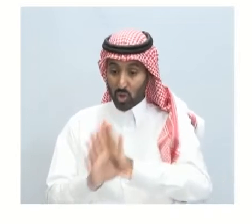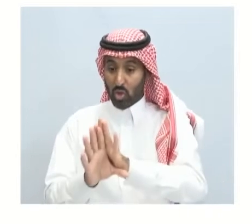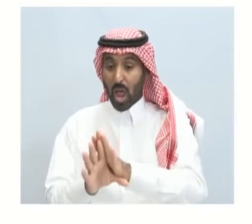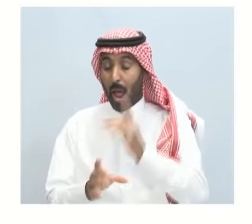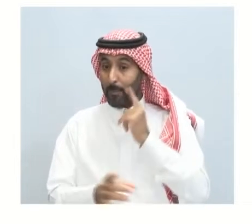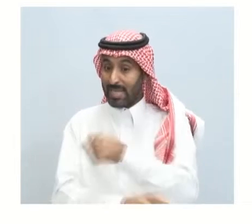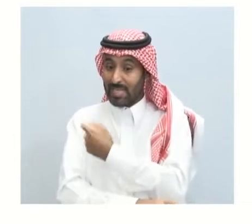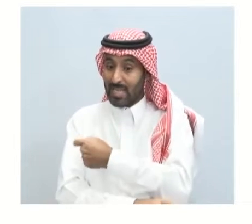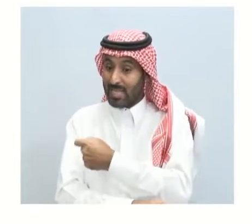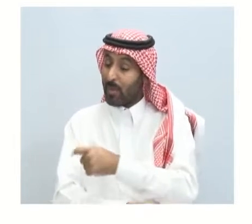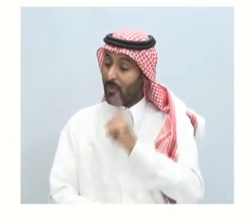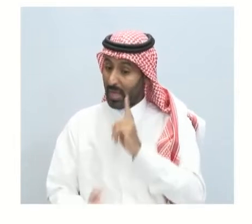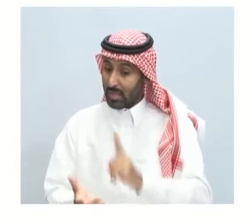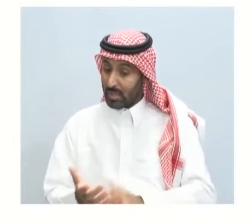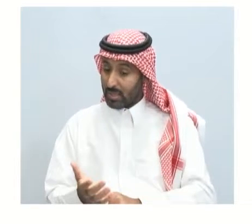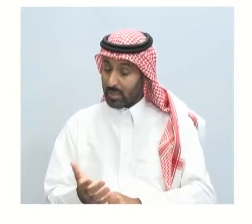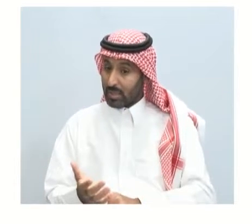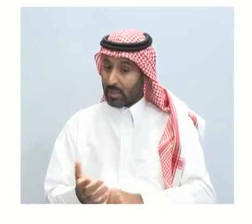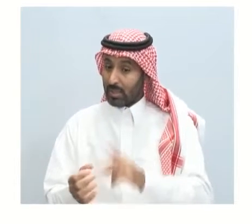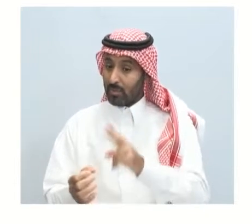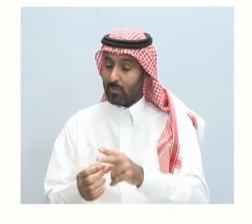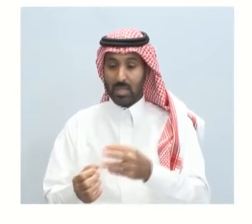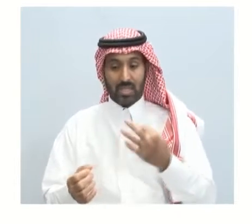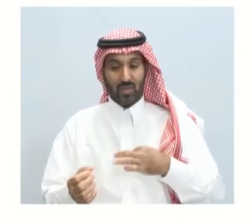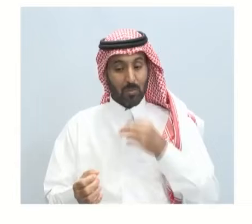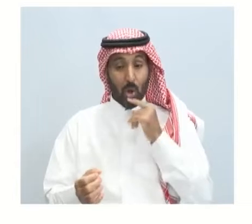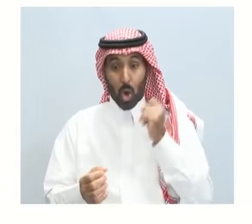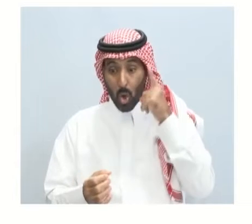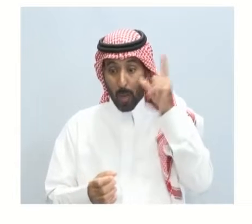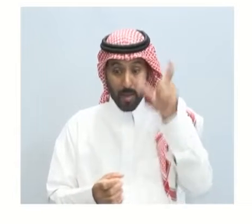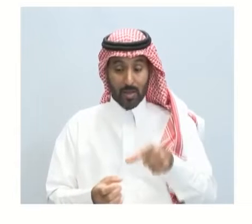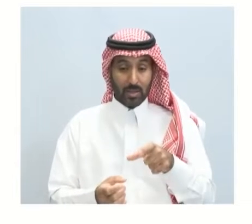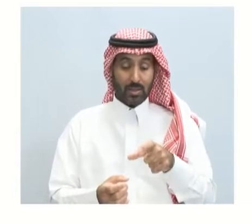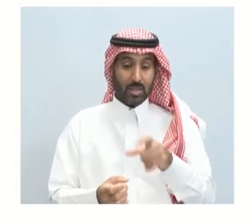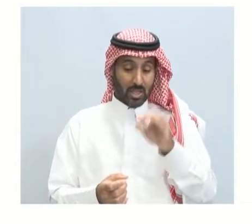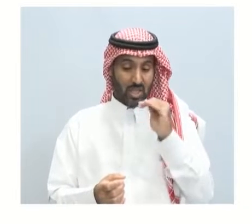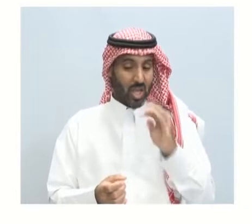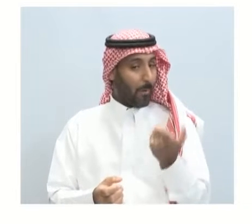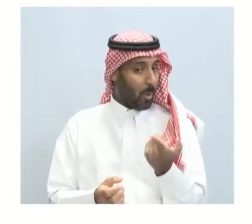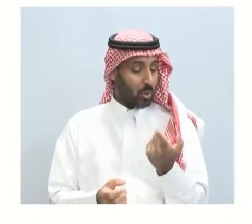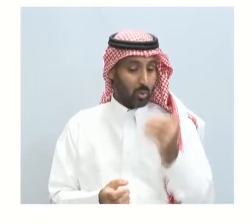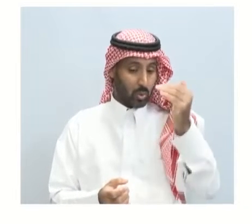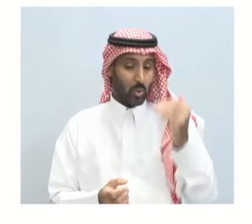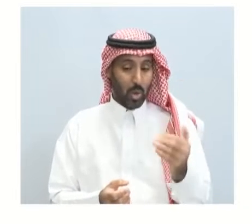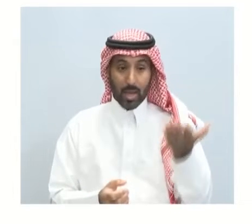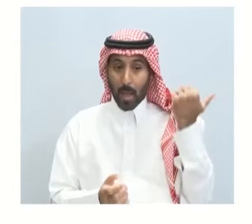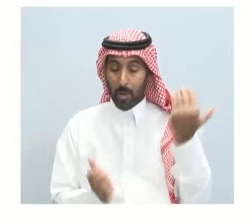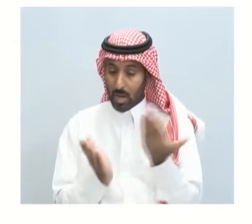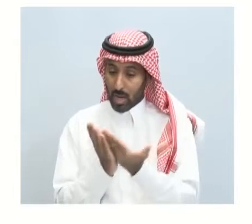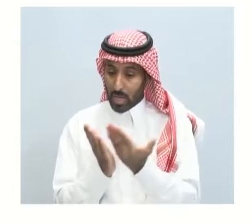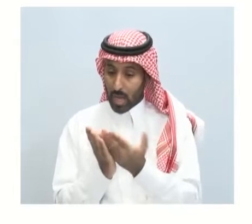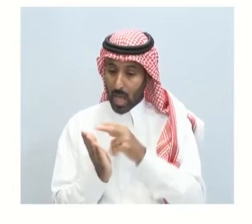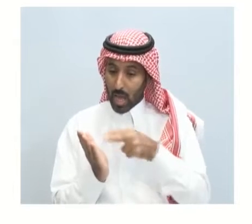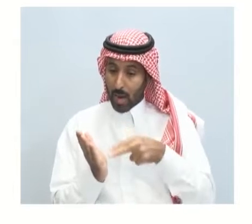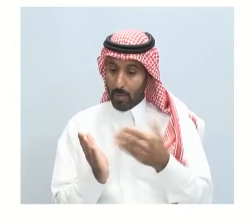الفرضيه فلن يستفيد العلماء منها شيئا اريد اجاباتكم هنا قبل القراءه